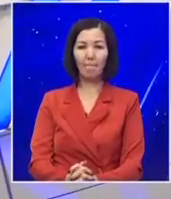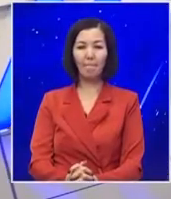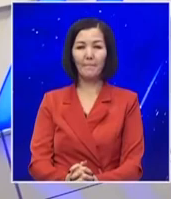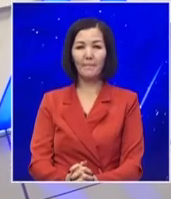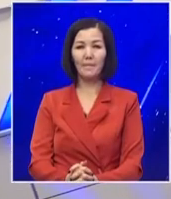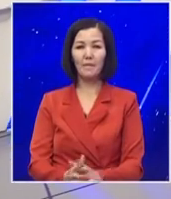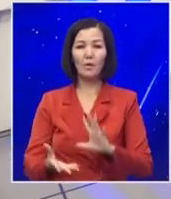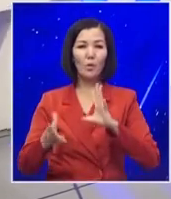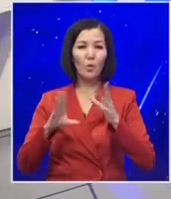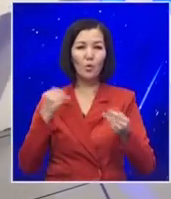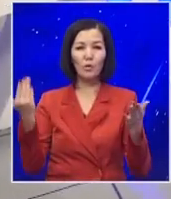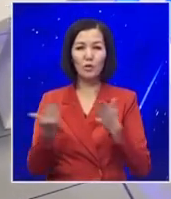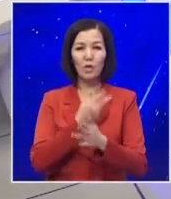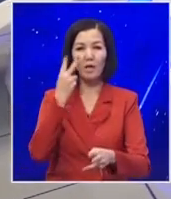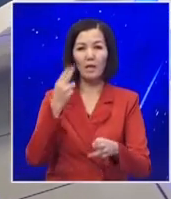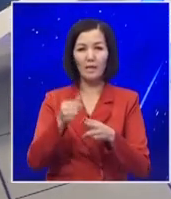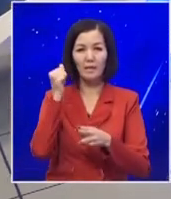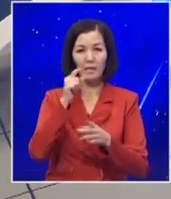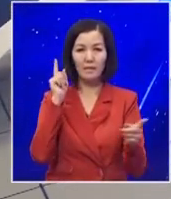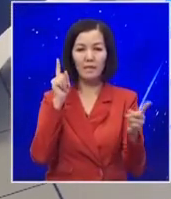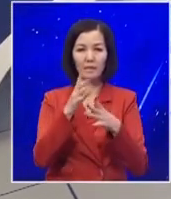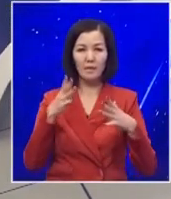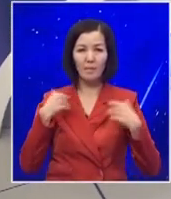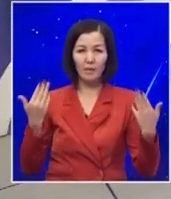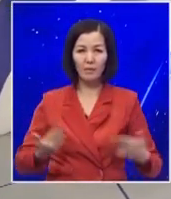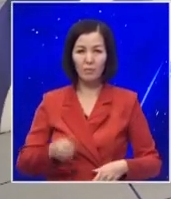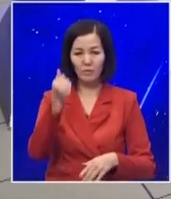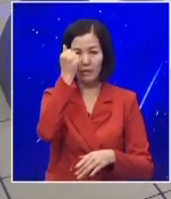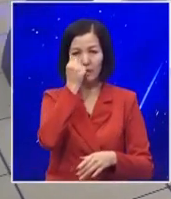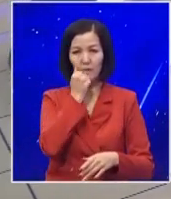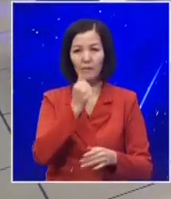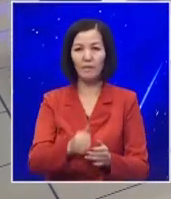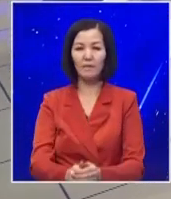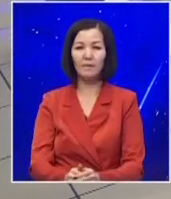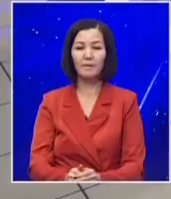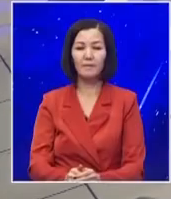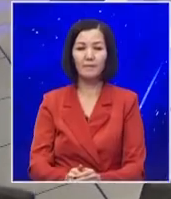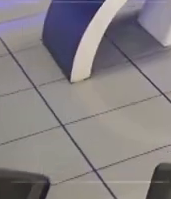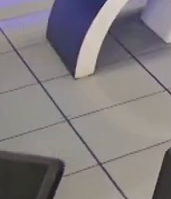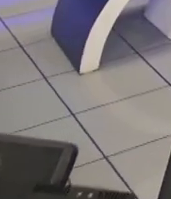Құрметті көрермен, бүгінгі айтар ақпараттар легі осы болды. Келер күні амандықта қауышайық.